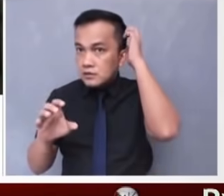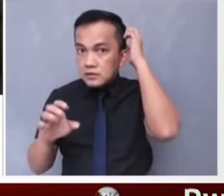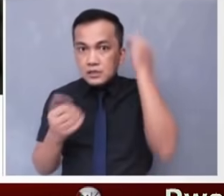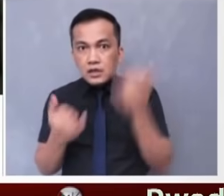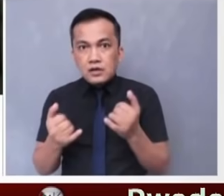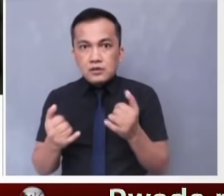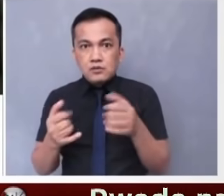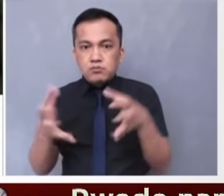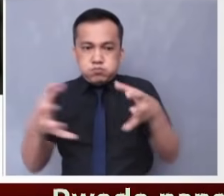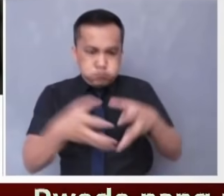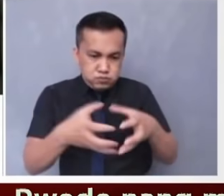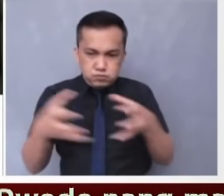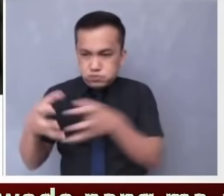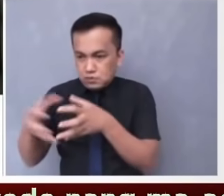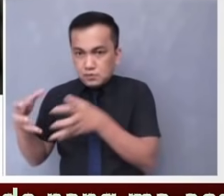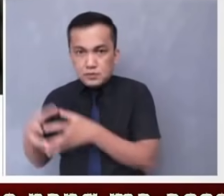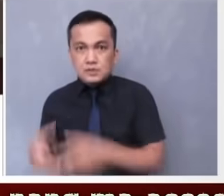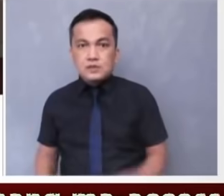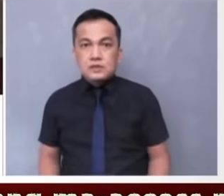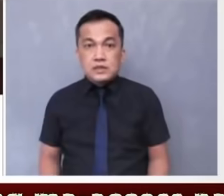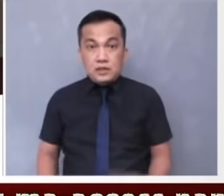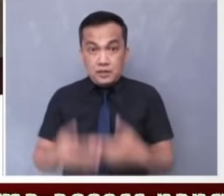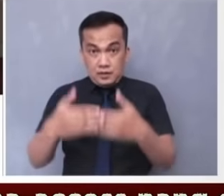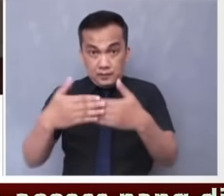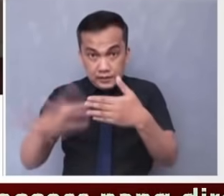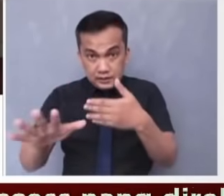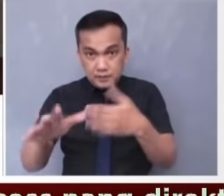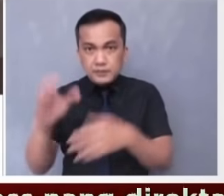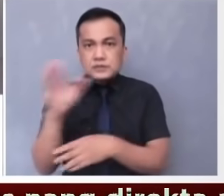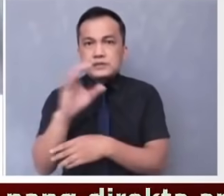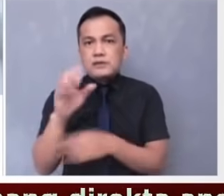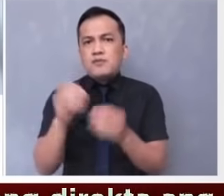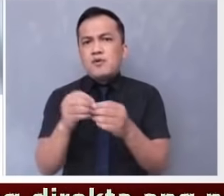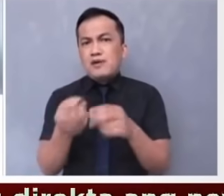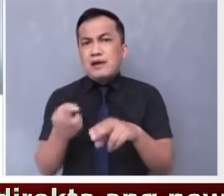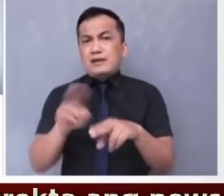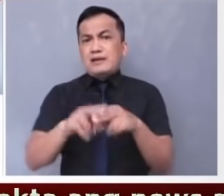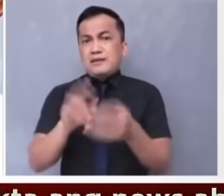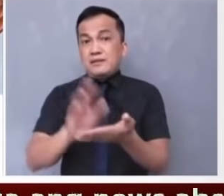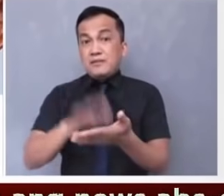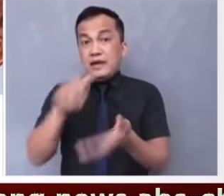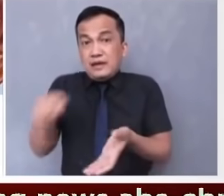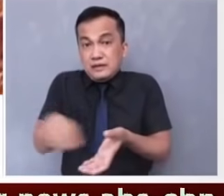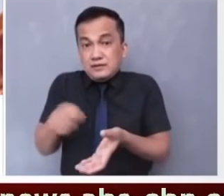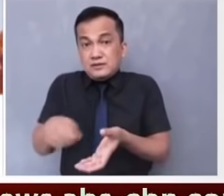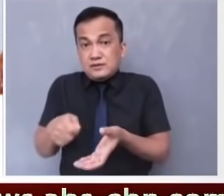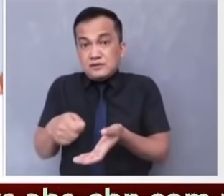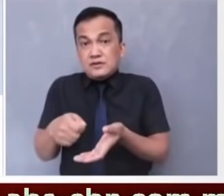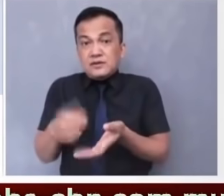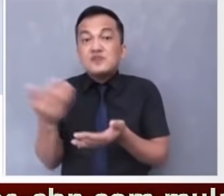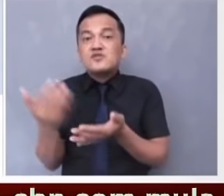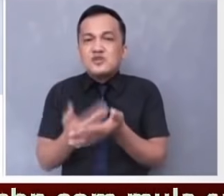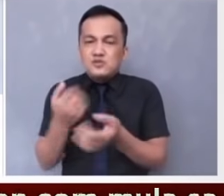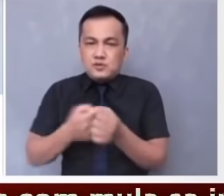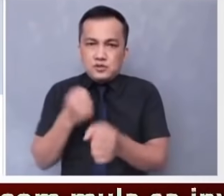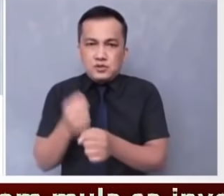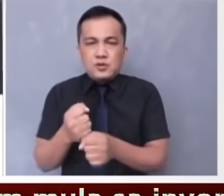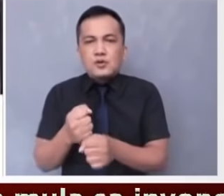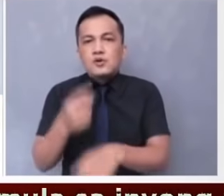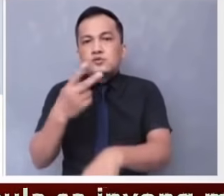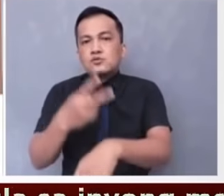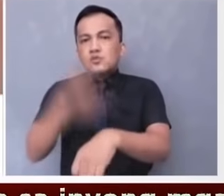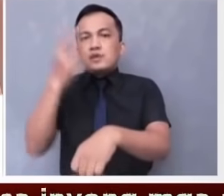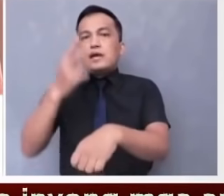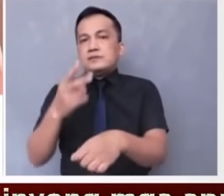bracket. At pagkatapos ng Pasko, tsak na magmamahal pa rin ang lechon pang bagong taon. Mas dodoble ang